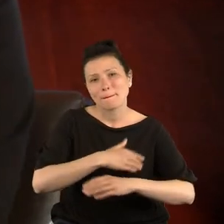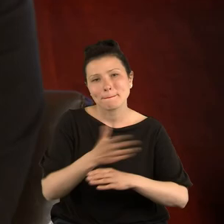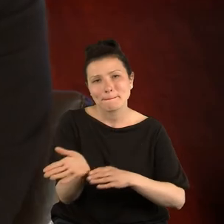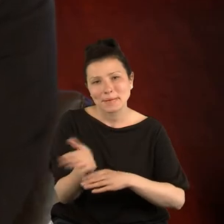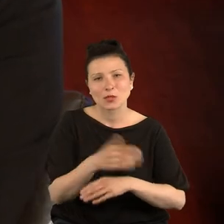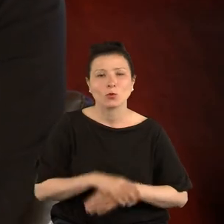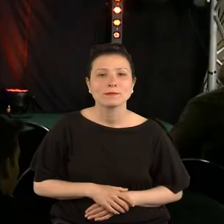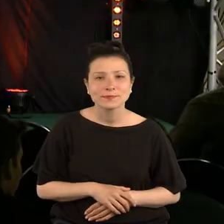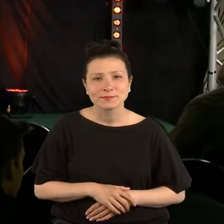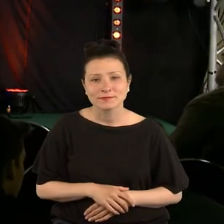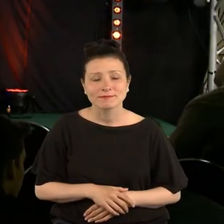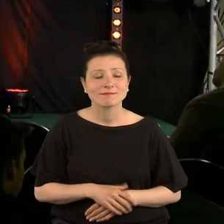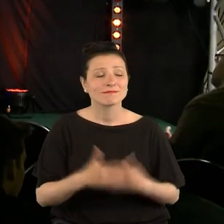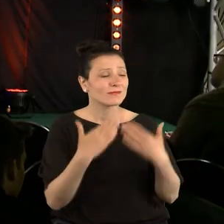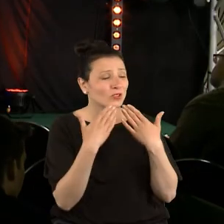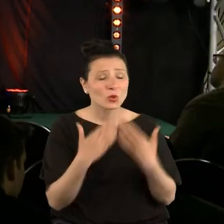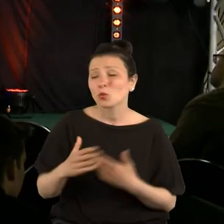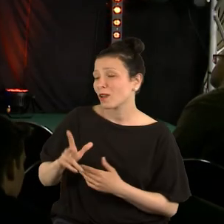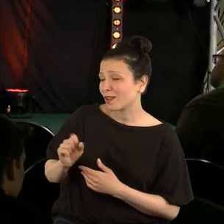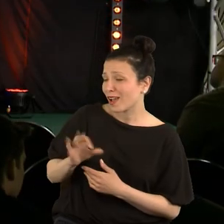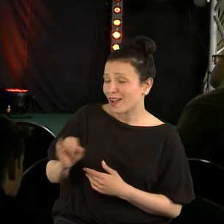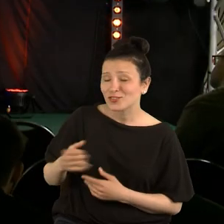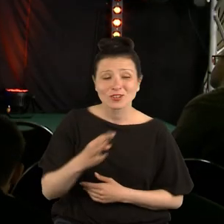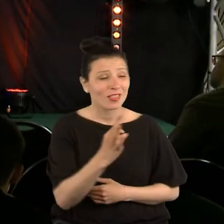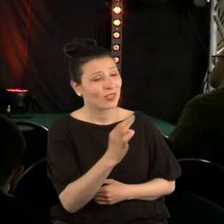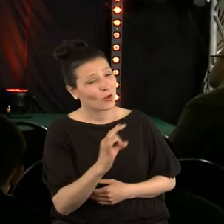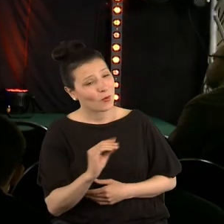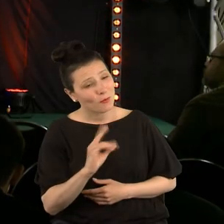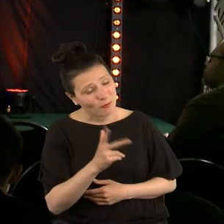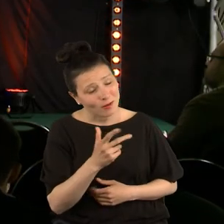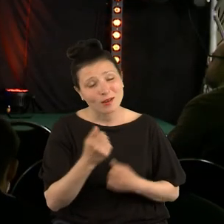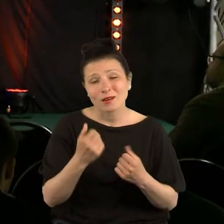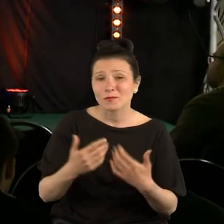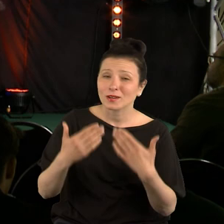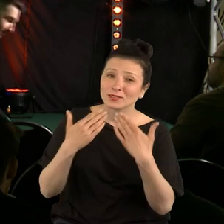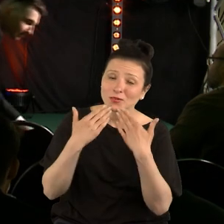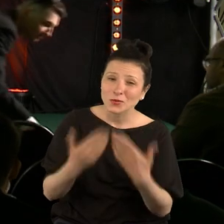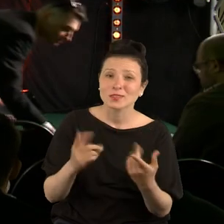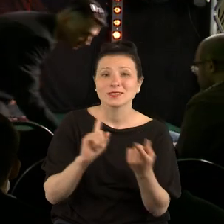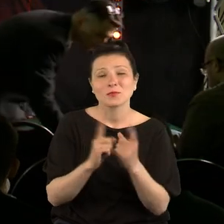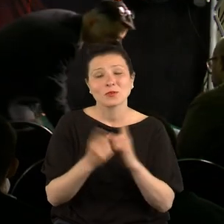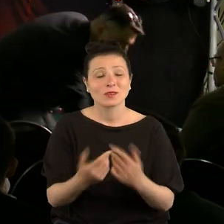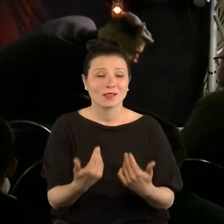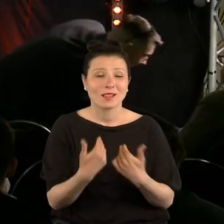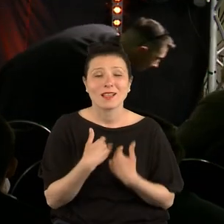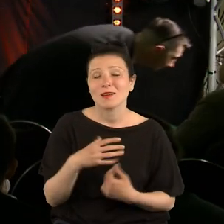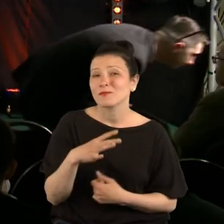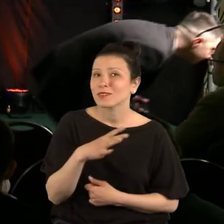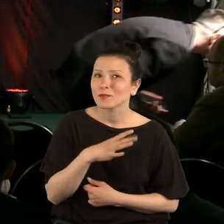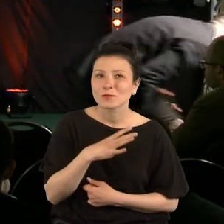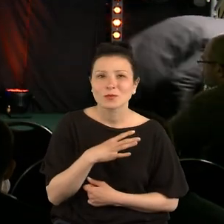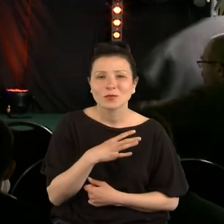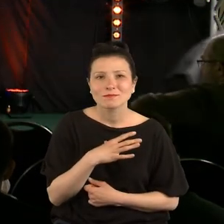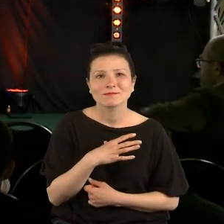Kasiu, Tomku, bardzo dziękuję za to spotkanie. Dla mnie było ono jak zwykle